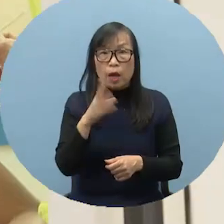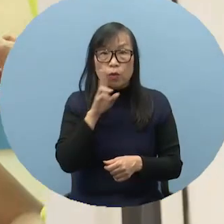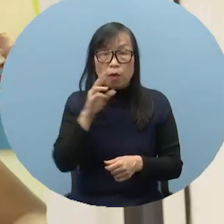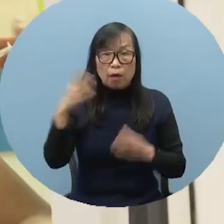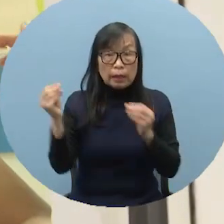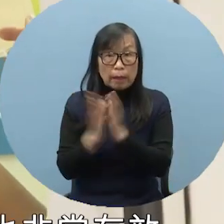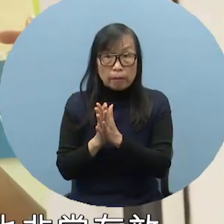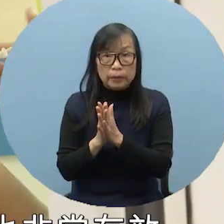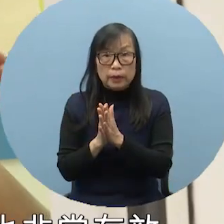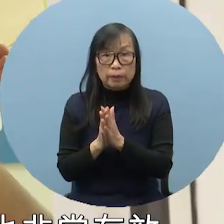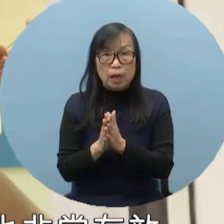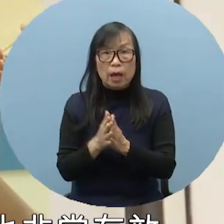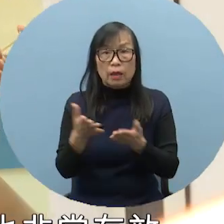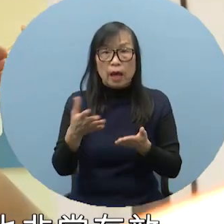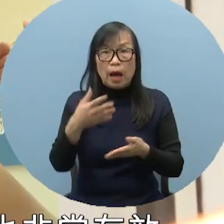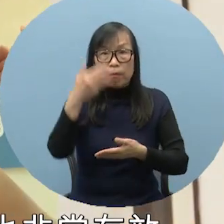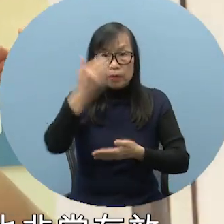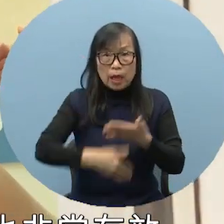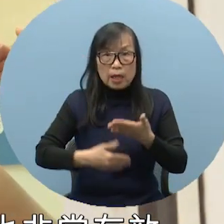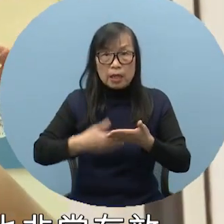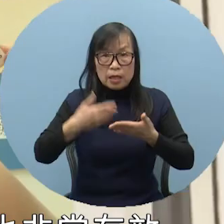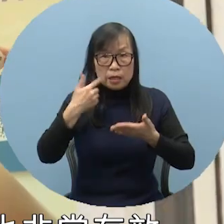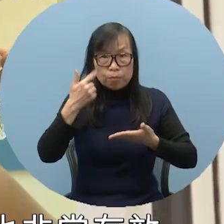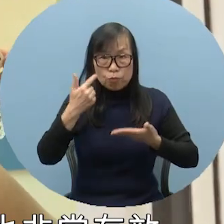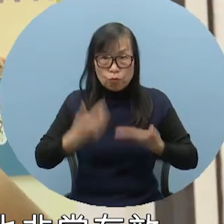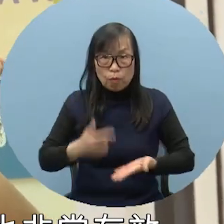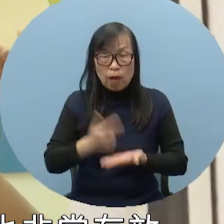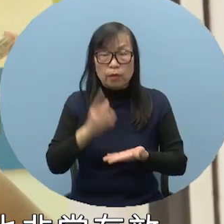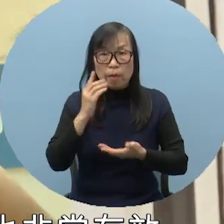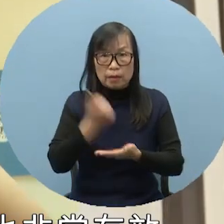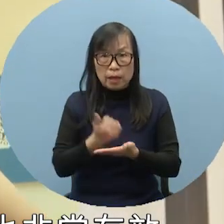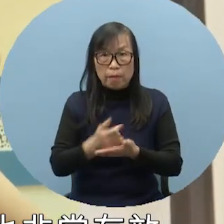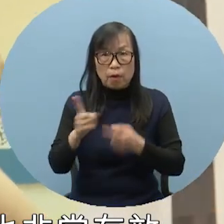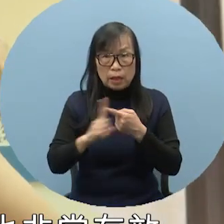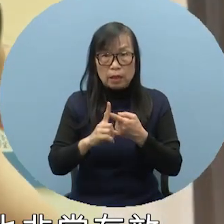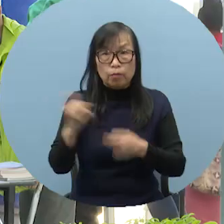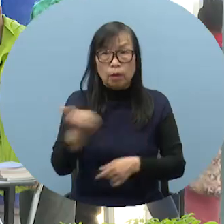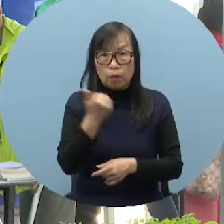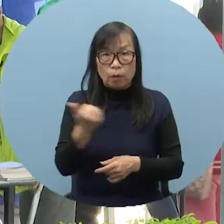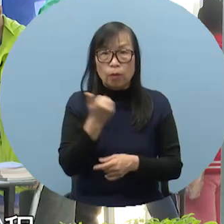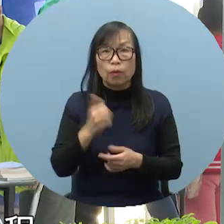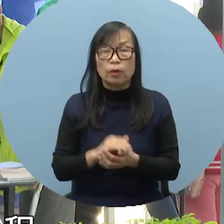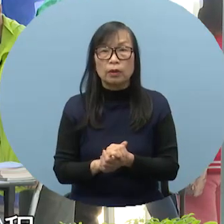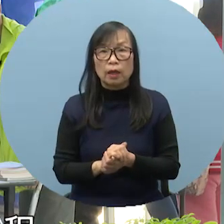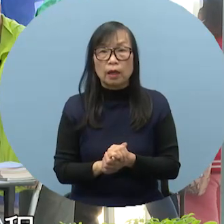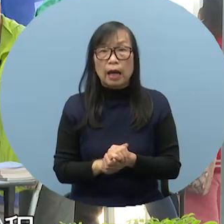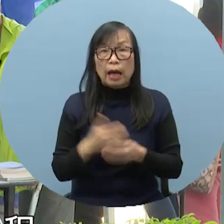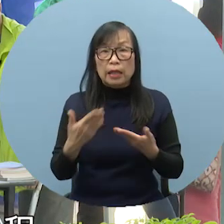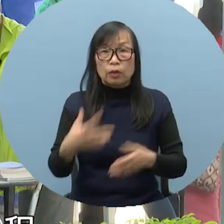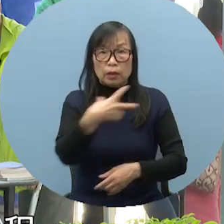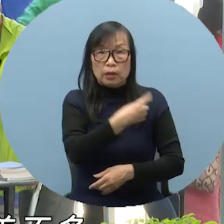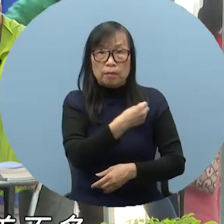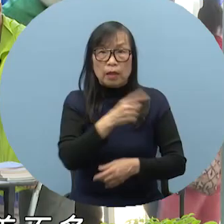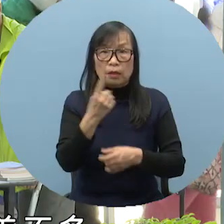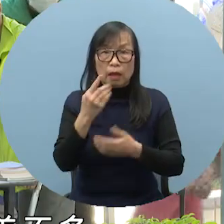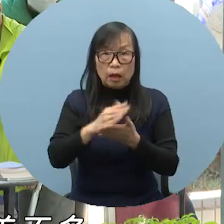染咗之后咧，嗰个减低重症同死亡嘅风险咧系非常有效嘅。 喺呢度接种疫苗嘅流